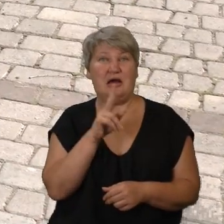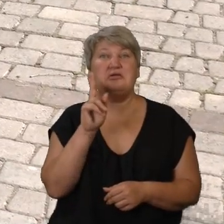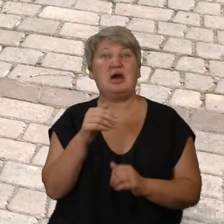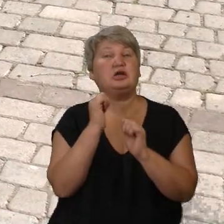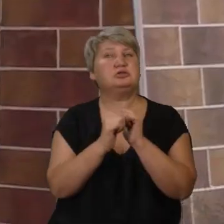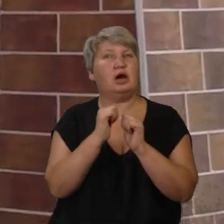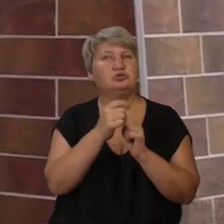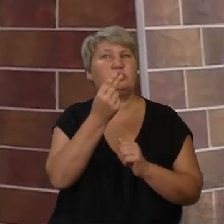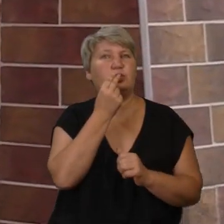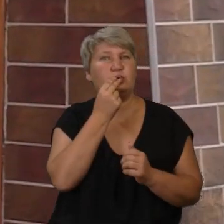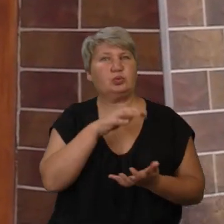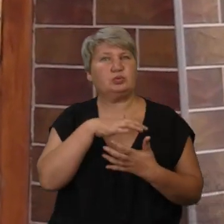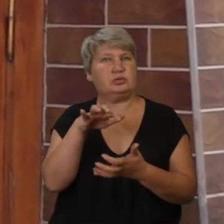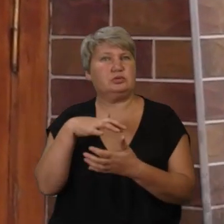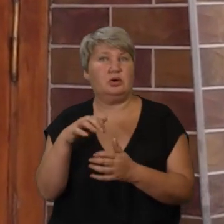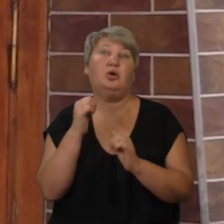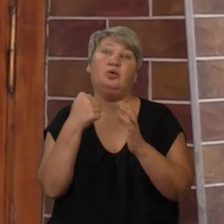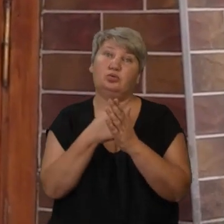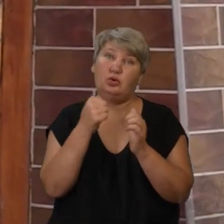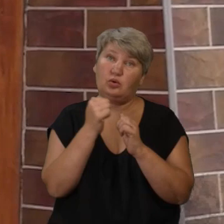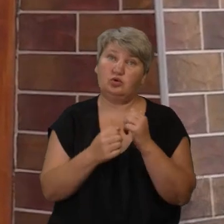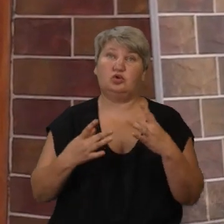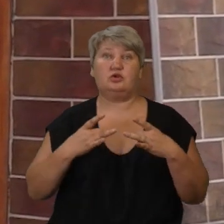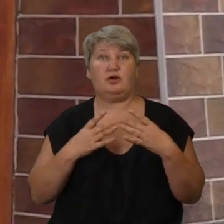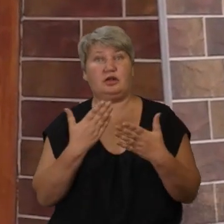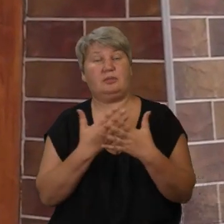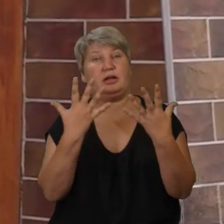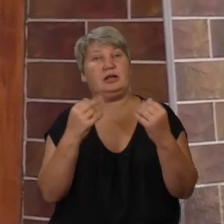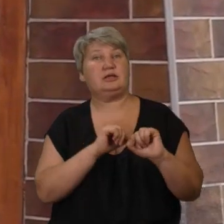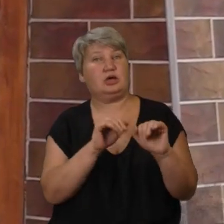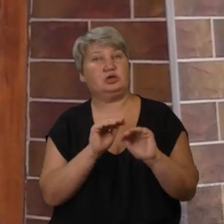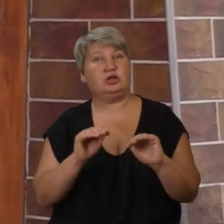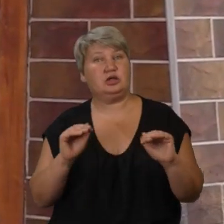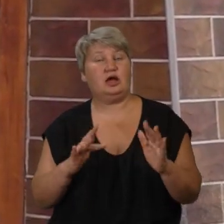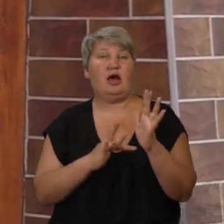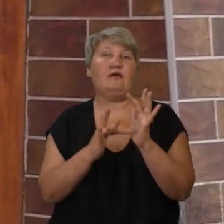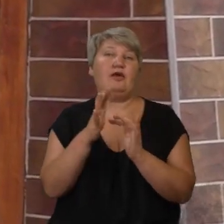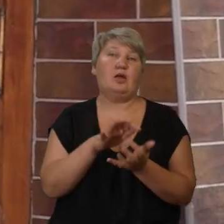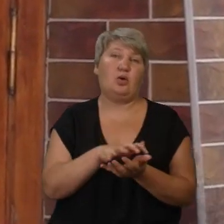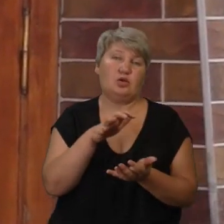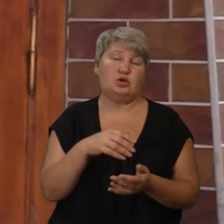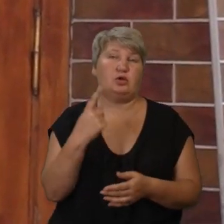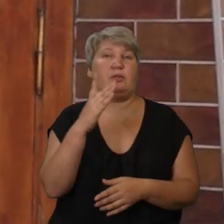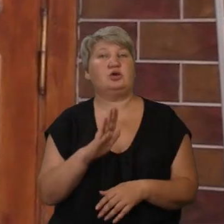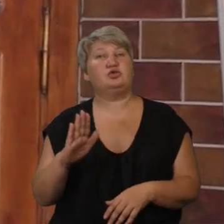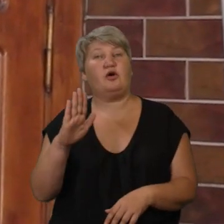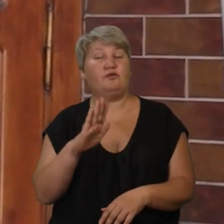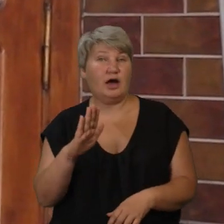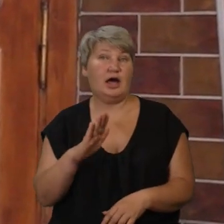продукти до кожного свята наприклад День захисту дітей великодній кошик до 1 вересня